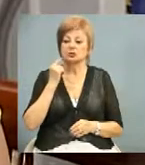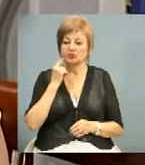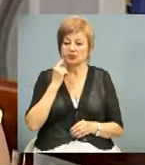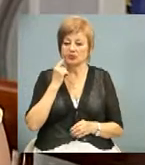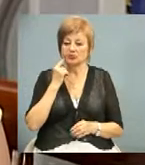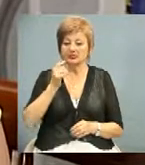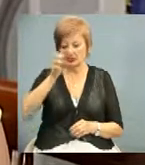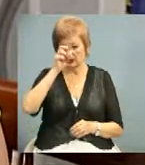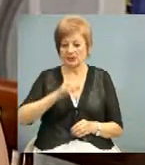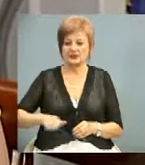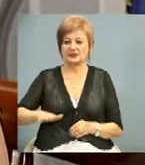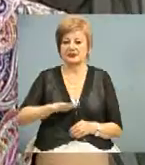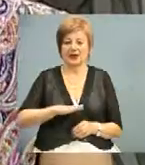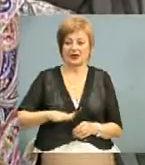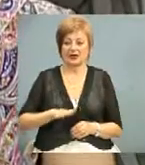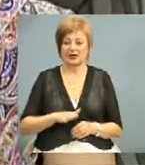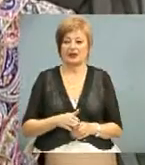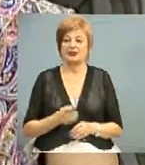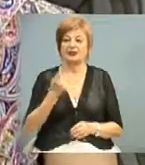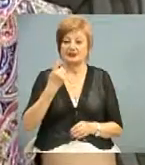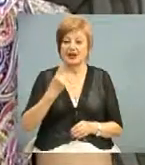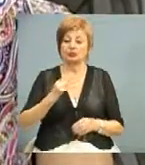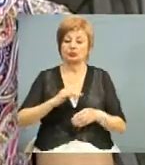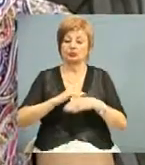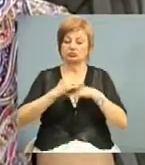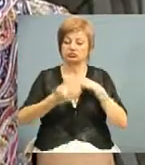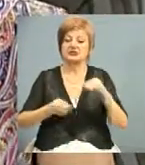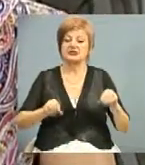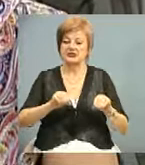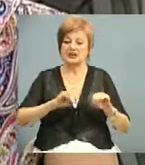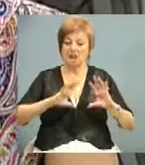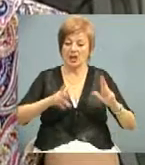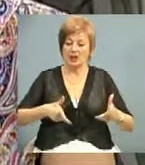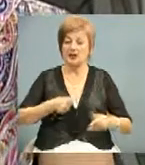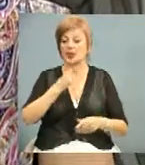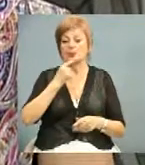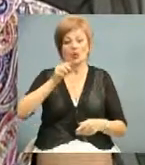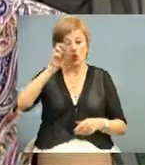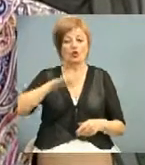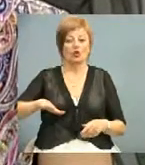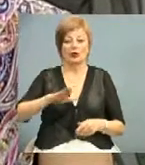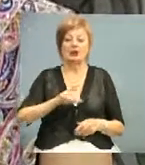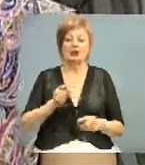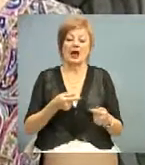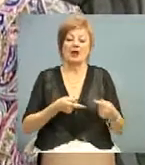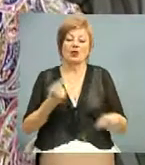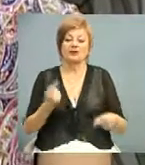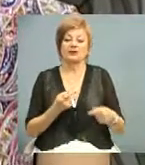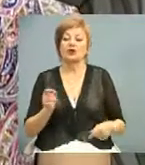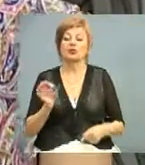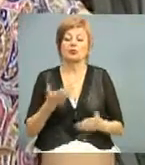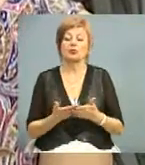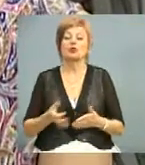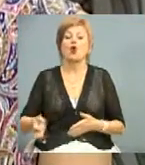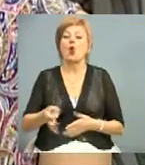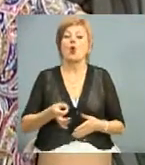багато-багато стран, країн. Так, на одному материку може знаходитися дуже багато країн. Так, а чи материк відрізняється від острова,